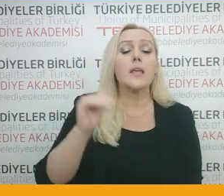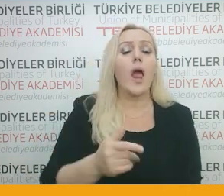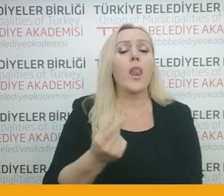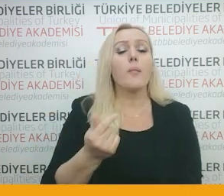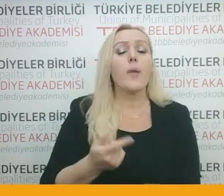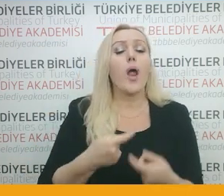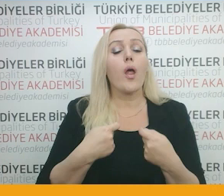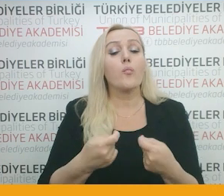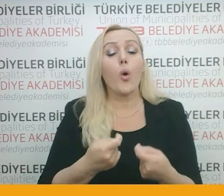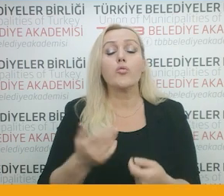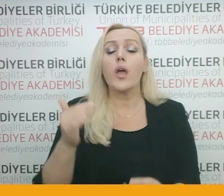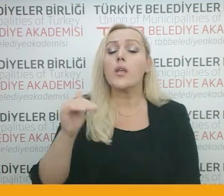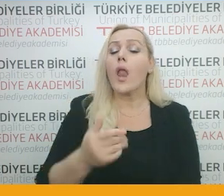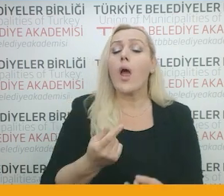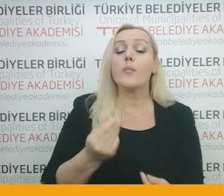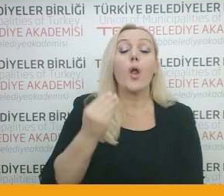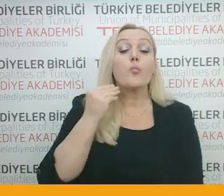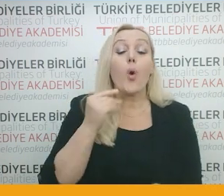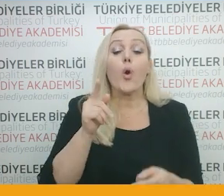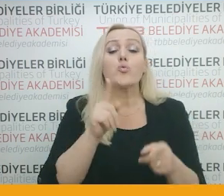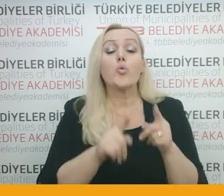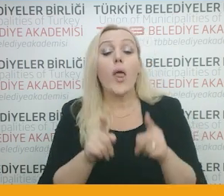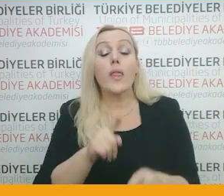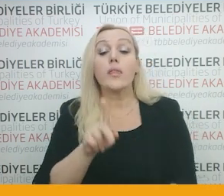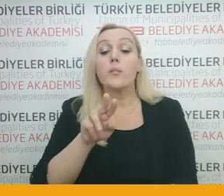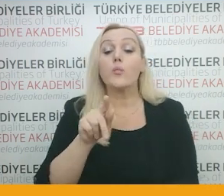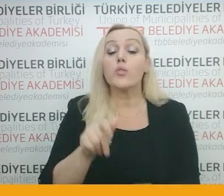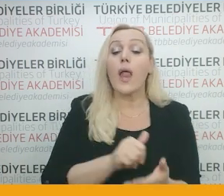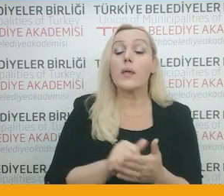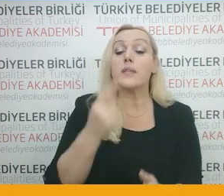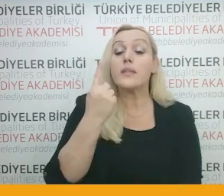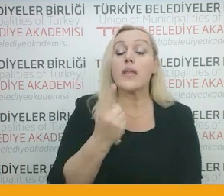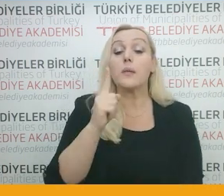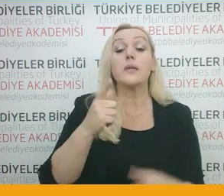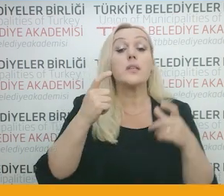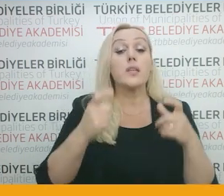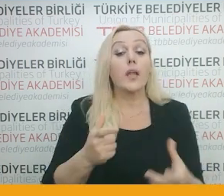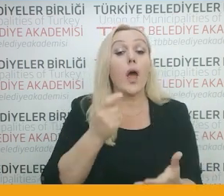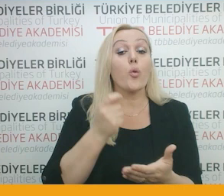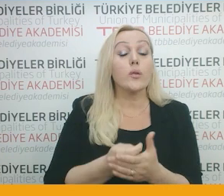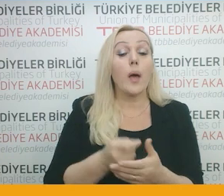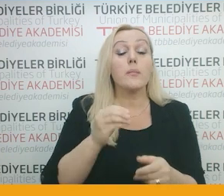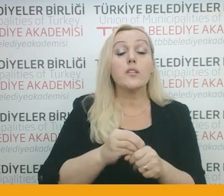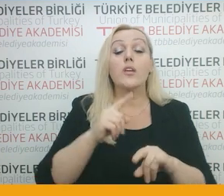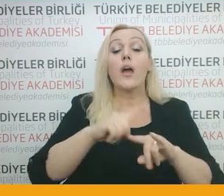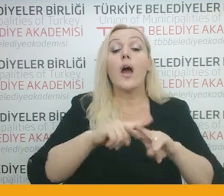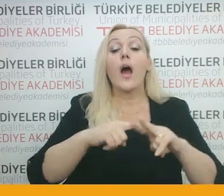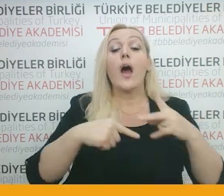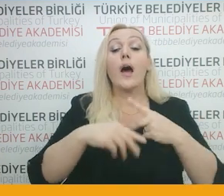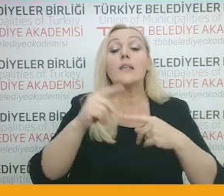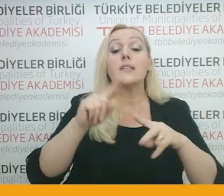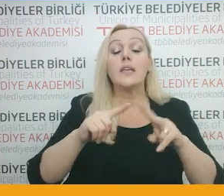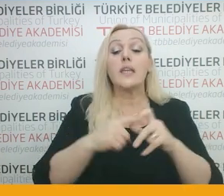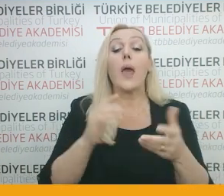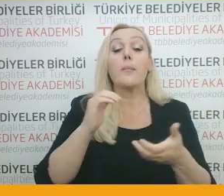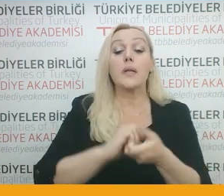gelirlerinin, giderlerinin, nakit akışının, borç yönetiminin tamamının tek elden yürütülmesi anlamına gelen hazine birliği kavramından bahsediyor bize